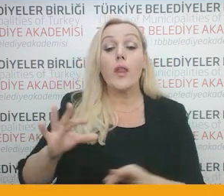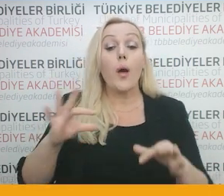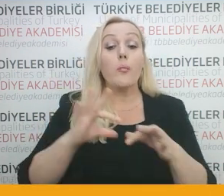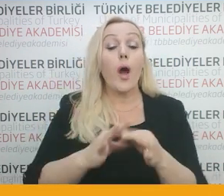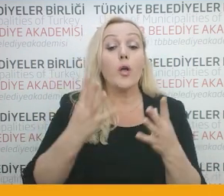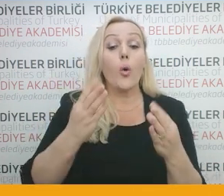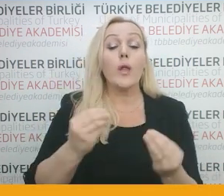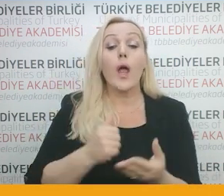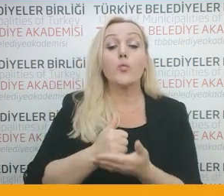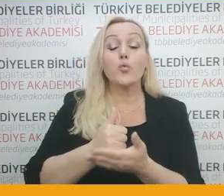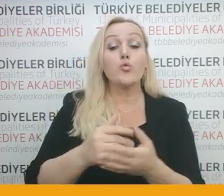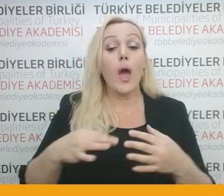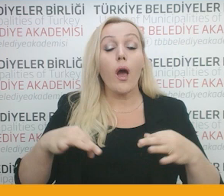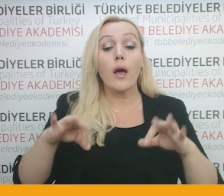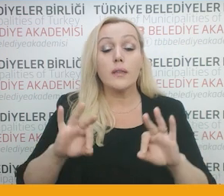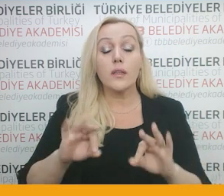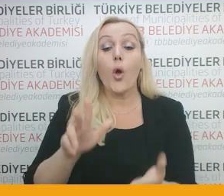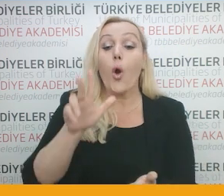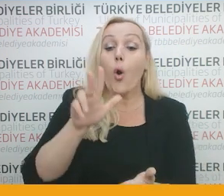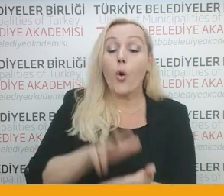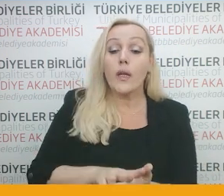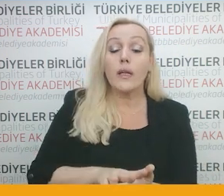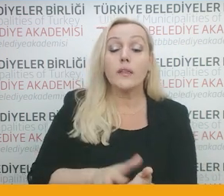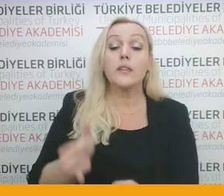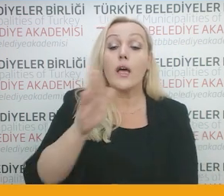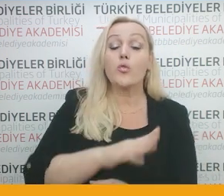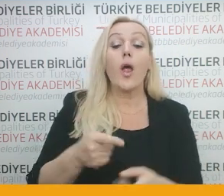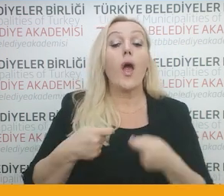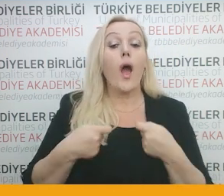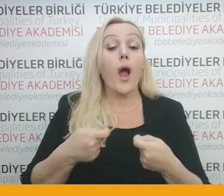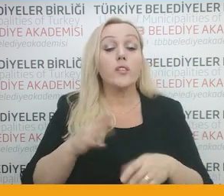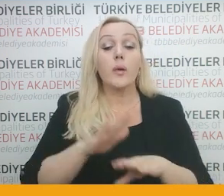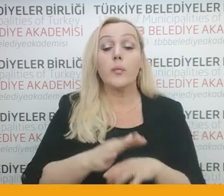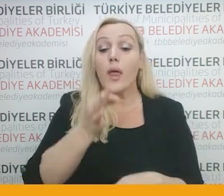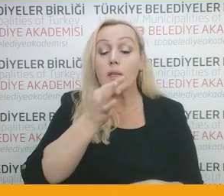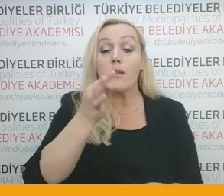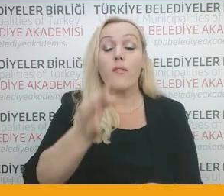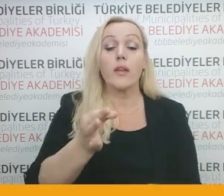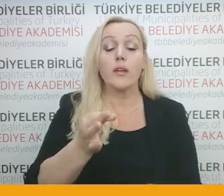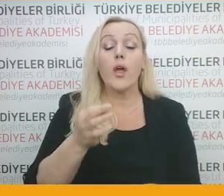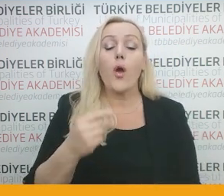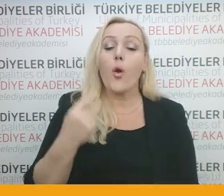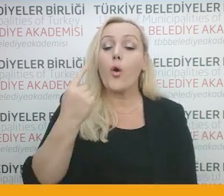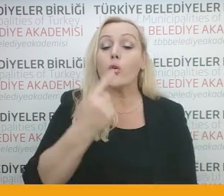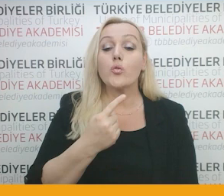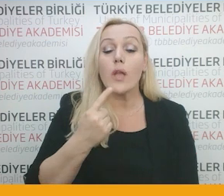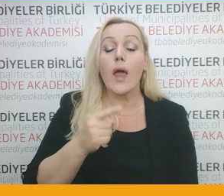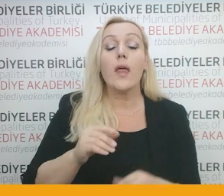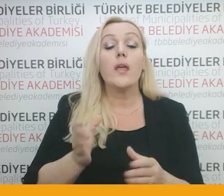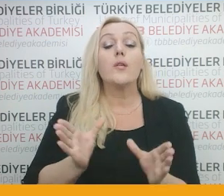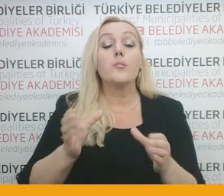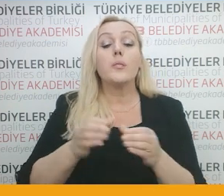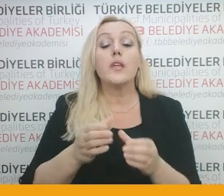bütçe hazırlanır. Bütçe onaylandıktan sonra harcamaların yapılmasına izin verir. Dolayısıyla